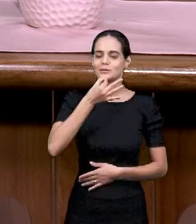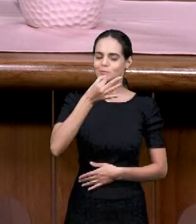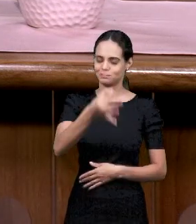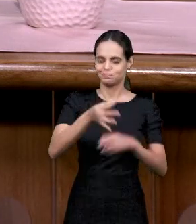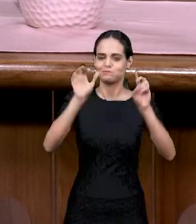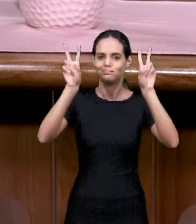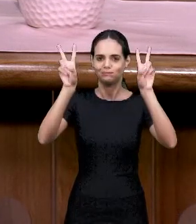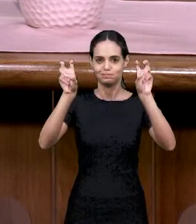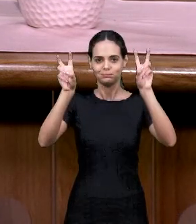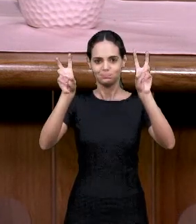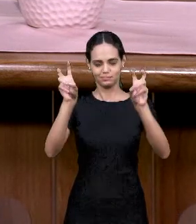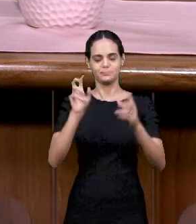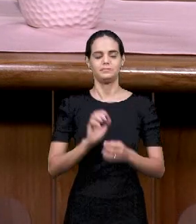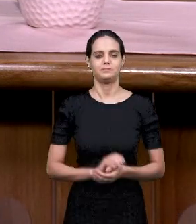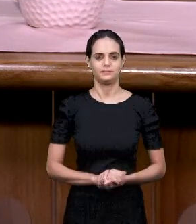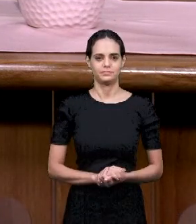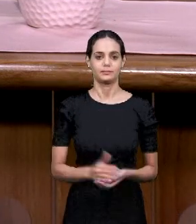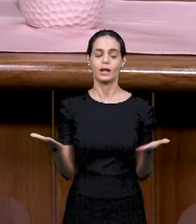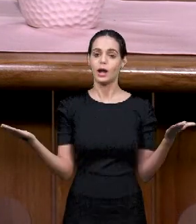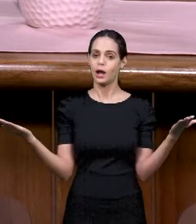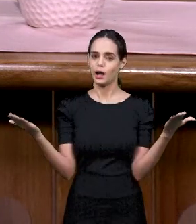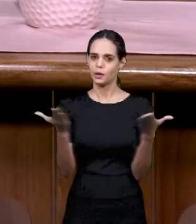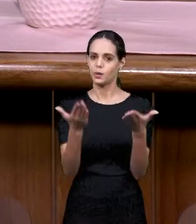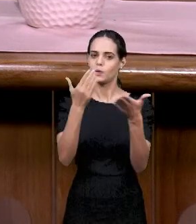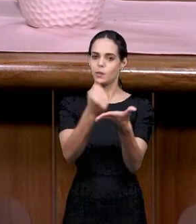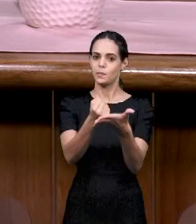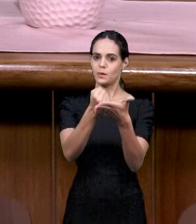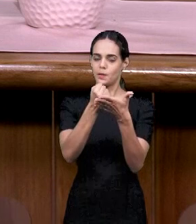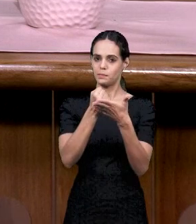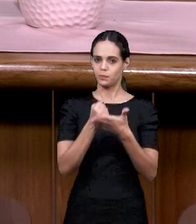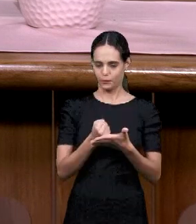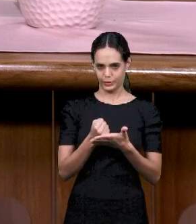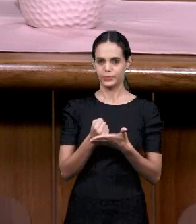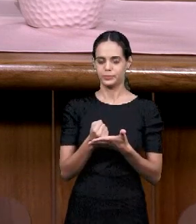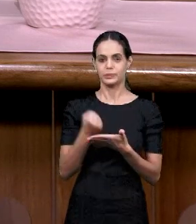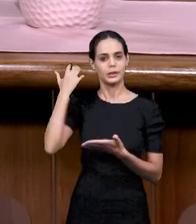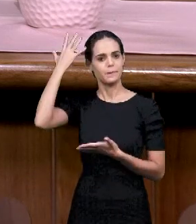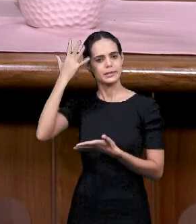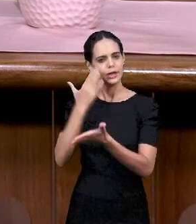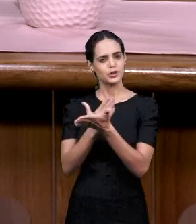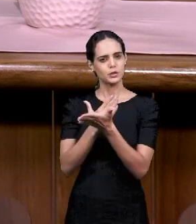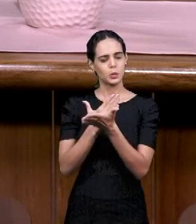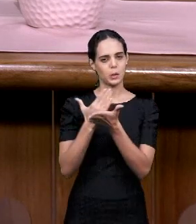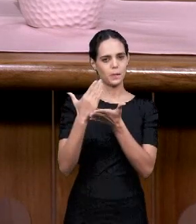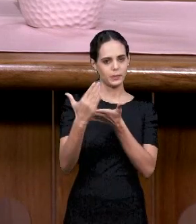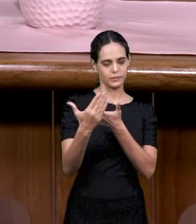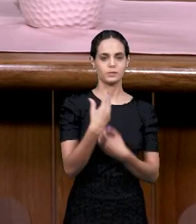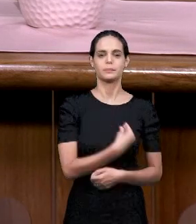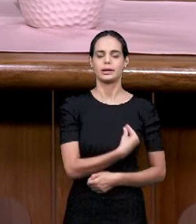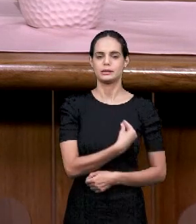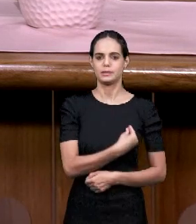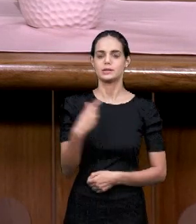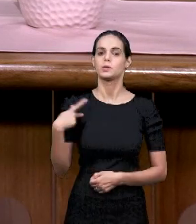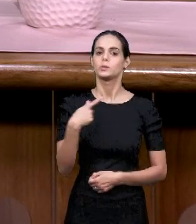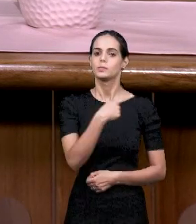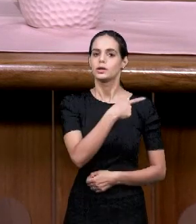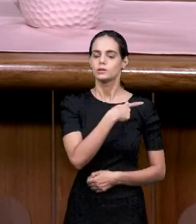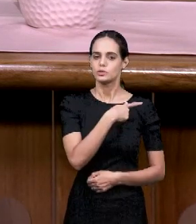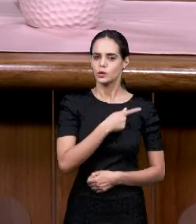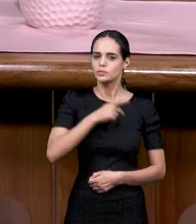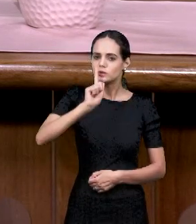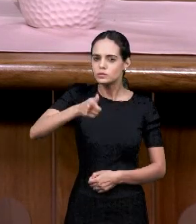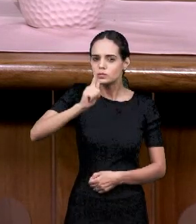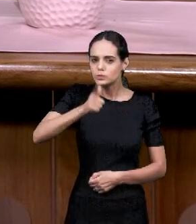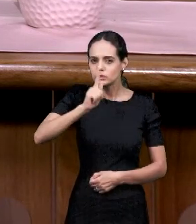à propos de ce sujet. Nous allons compter à partir de maintenant dans un mot d'introduction sur le sujet de la part du pasteur Jodechi Gay.